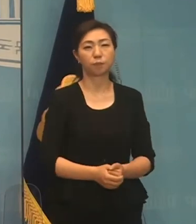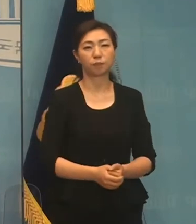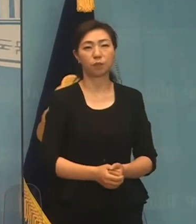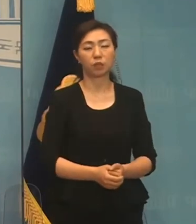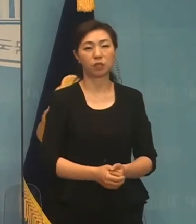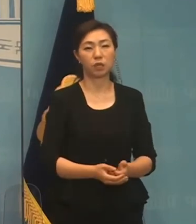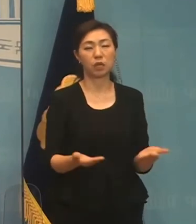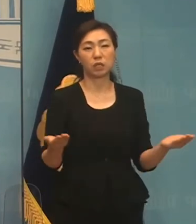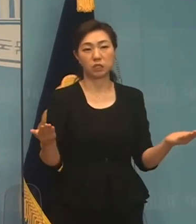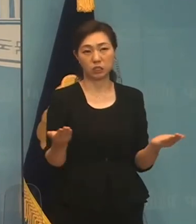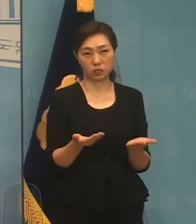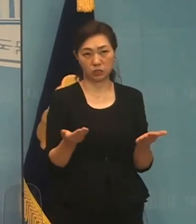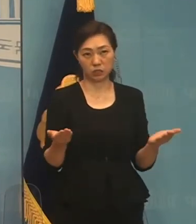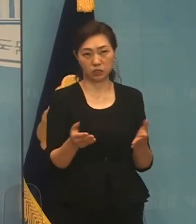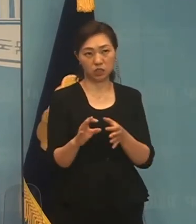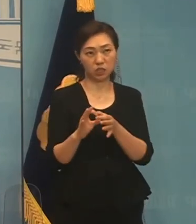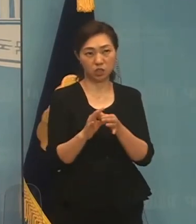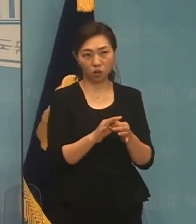직업학교 교육을